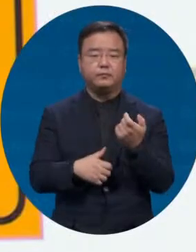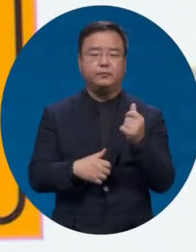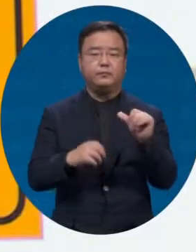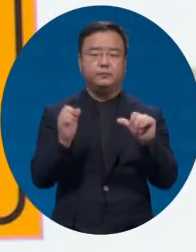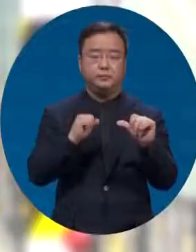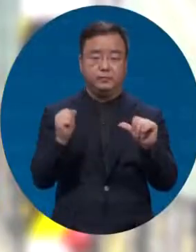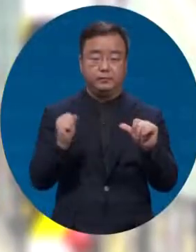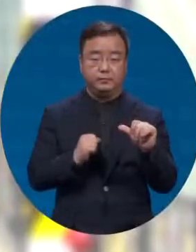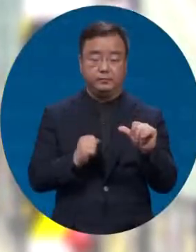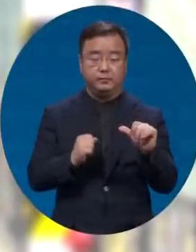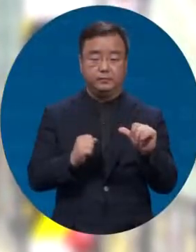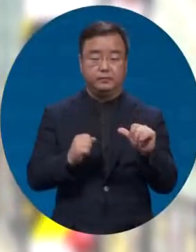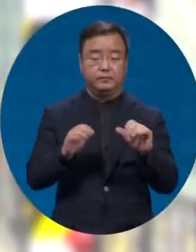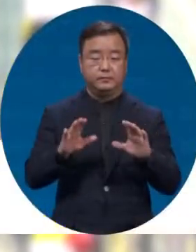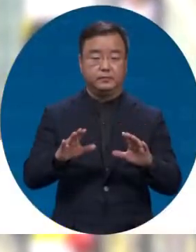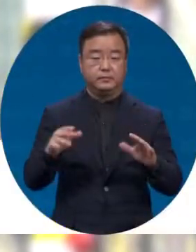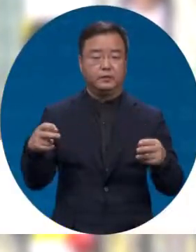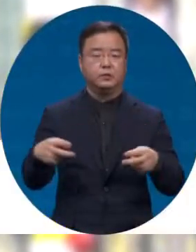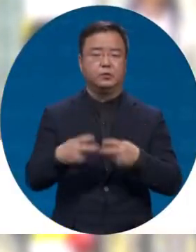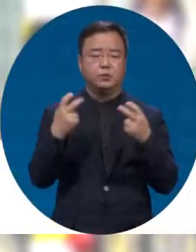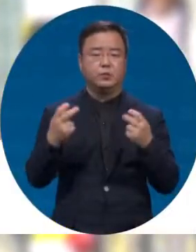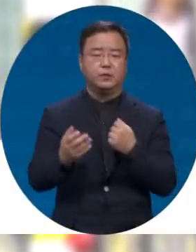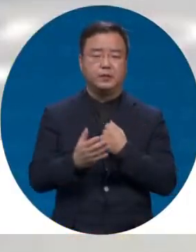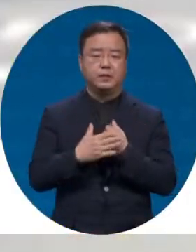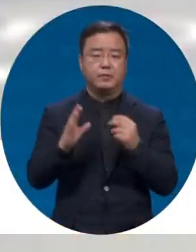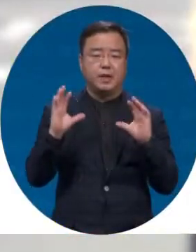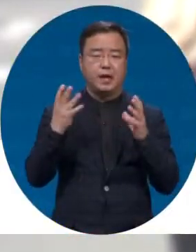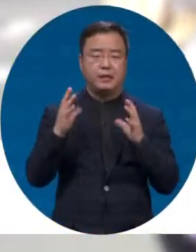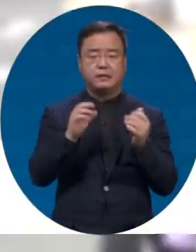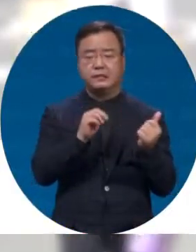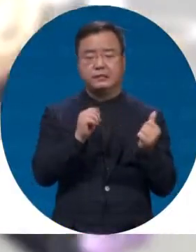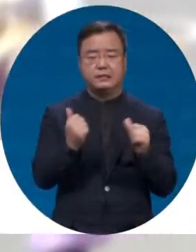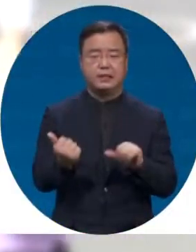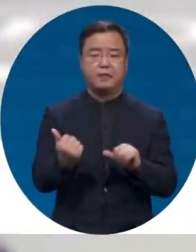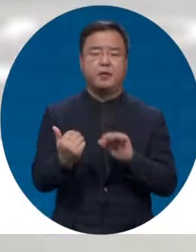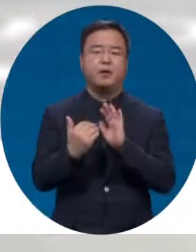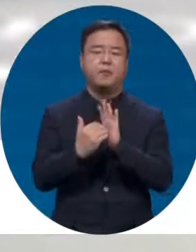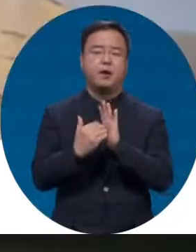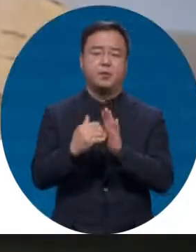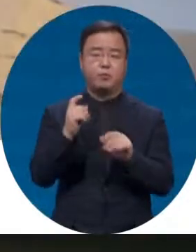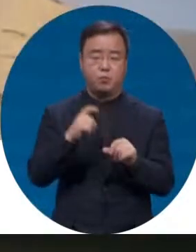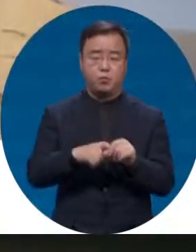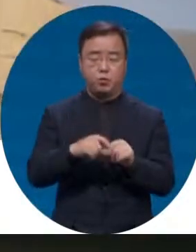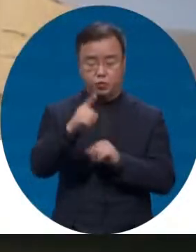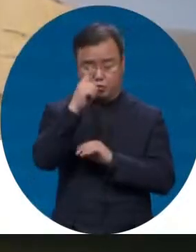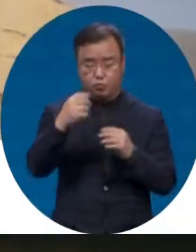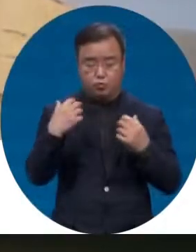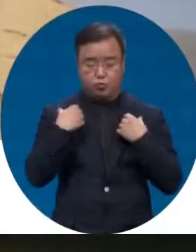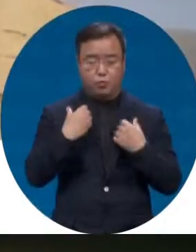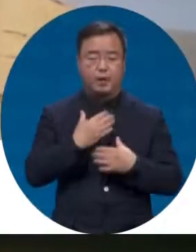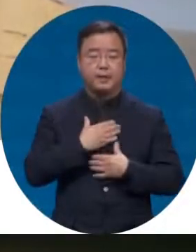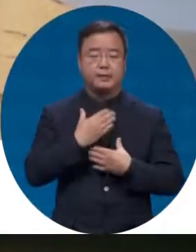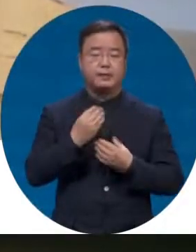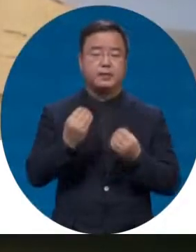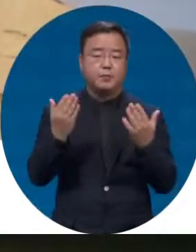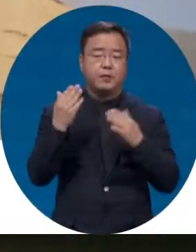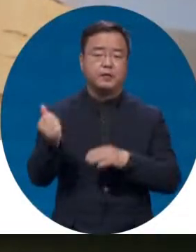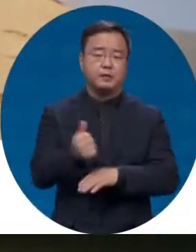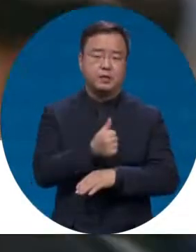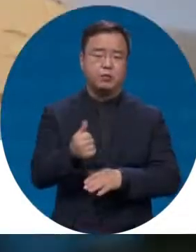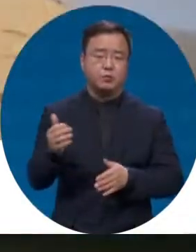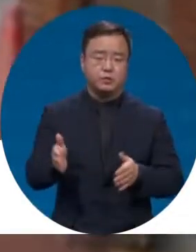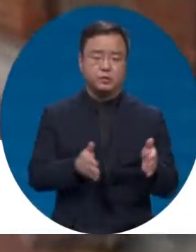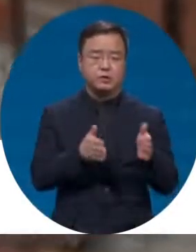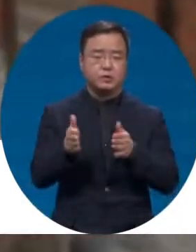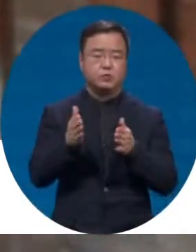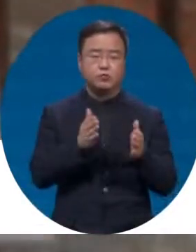달합니다 교통사고로 인한 어린이 사망 을 막기 위해 정부가 안전한 등하교길 만들기에 나섰습니다